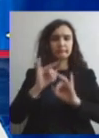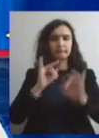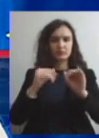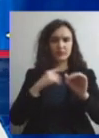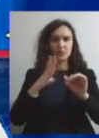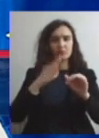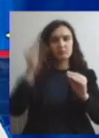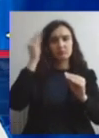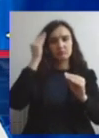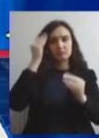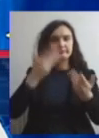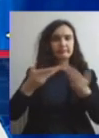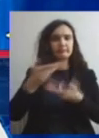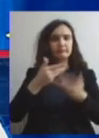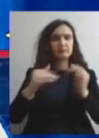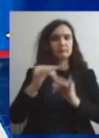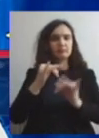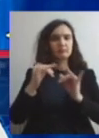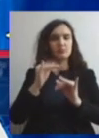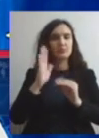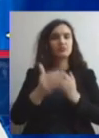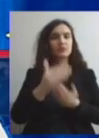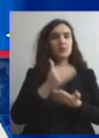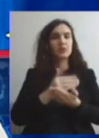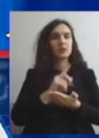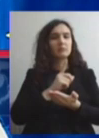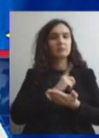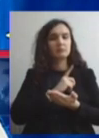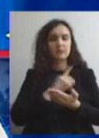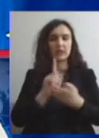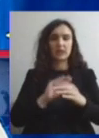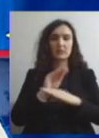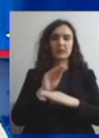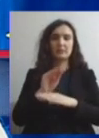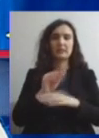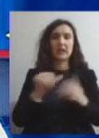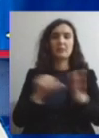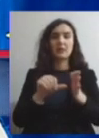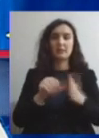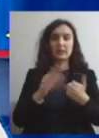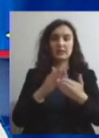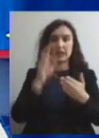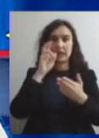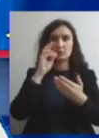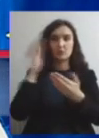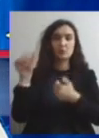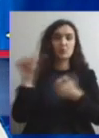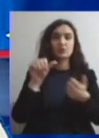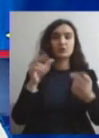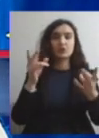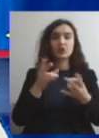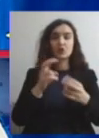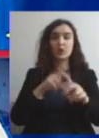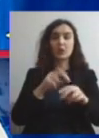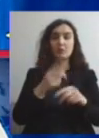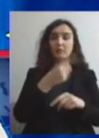თუ რა შედეგების მოლოდინში არიან ისინი და რა დამატებითი დახმარება არის სახელმწიფოს მხრიდან საჭირო ექიმებისთვის